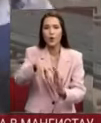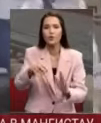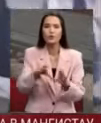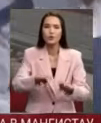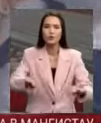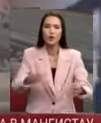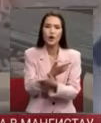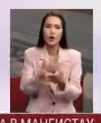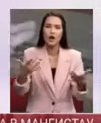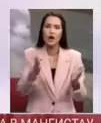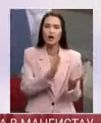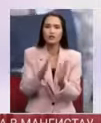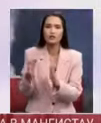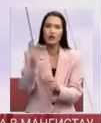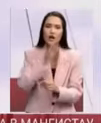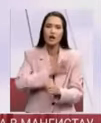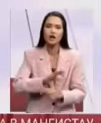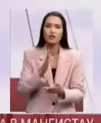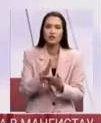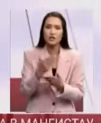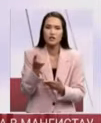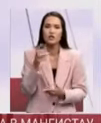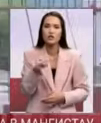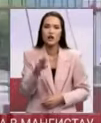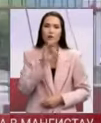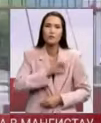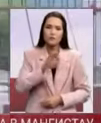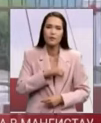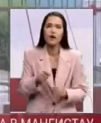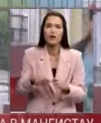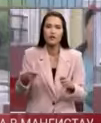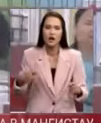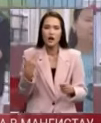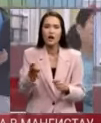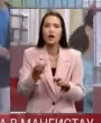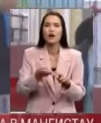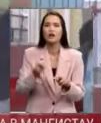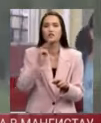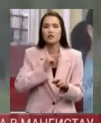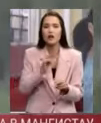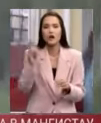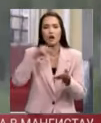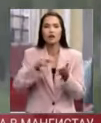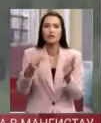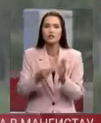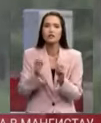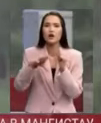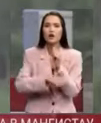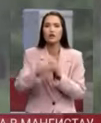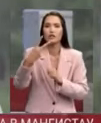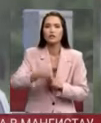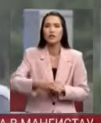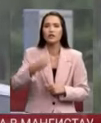штанг. Дислоцироваться предприятие будет в городе Жанаузене. Завершение строительства проекта запланировано на конец 2024